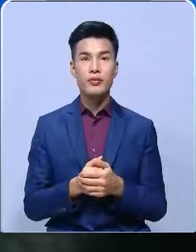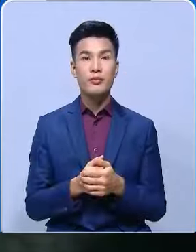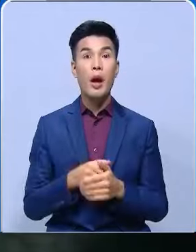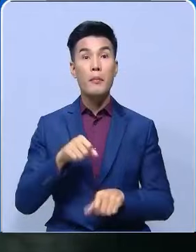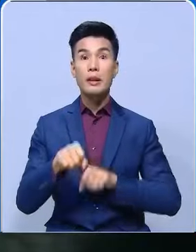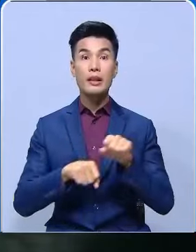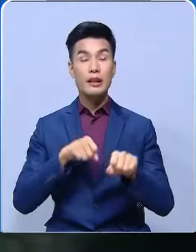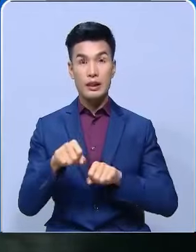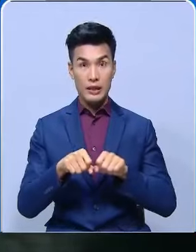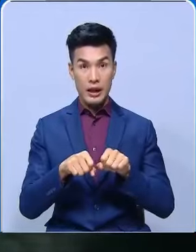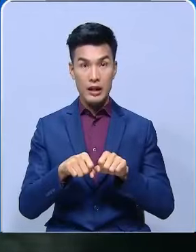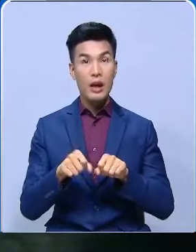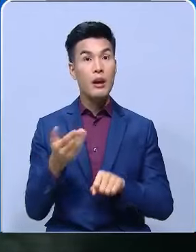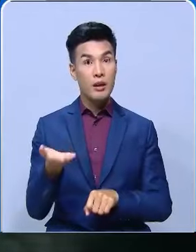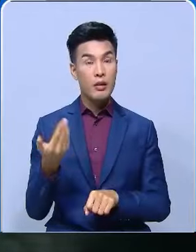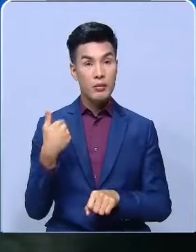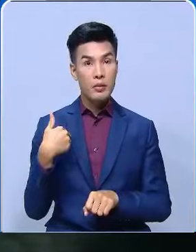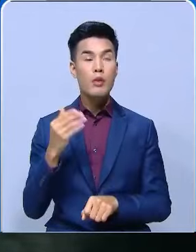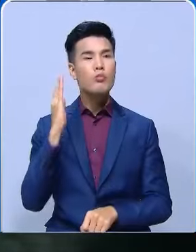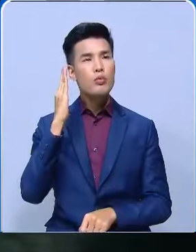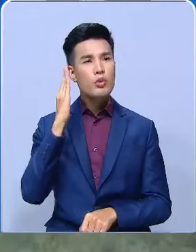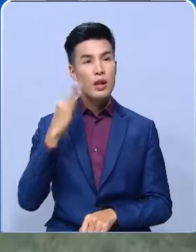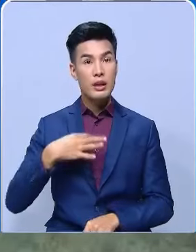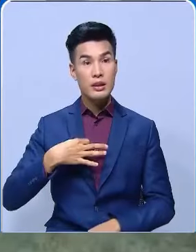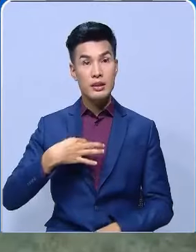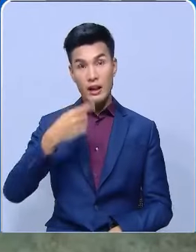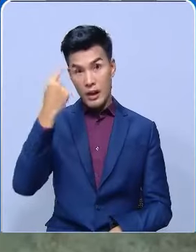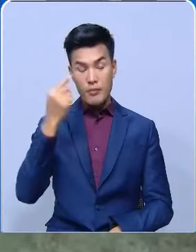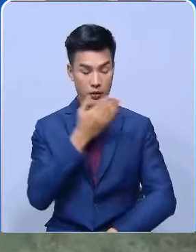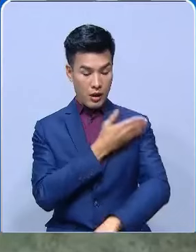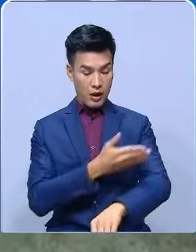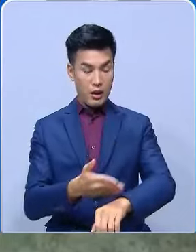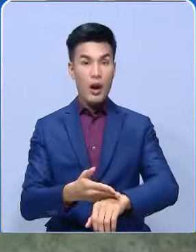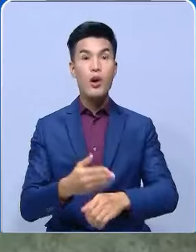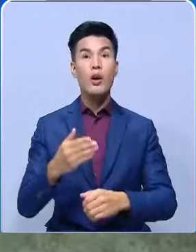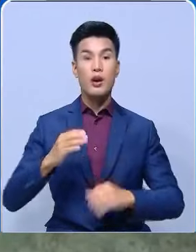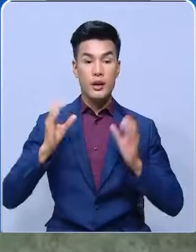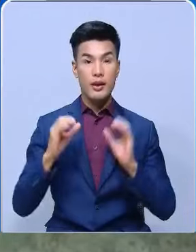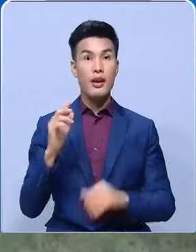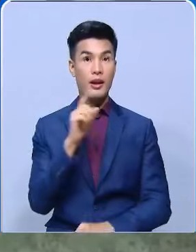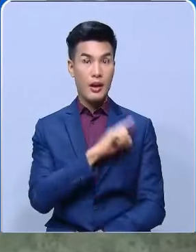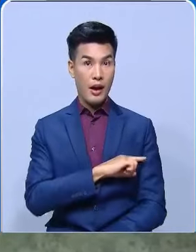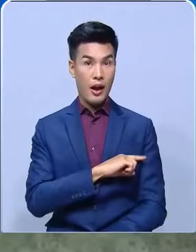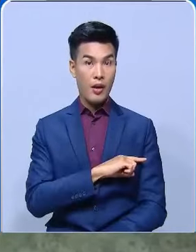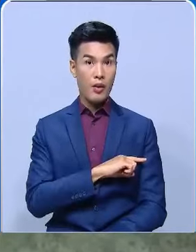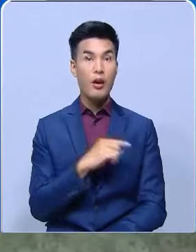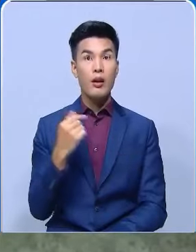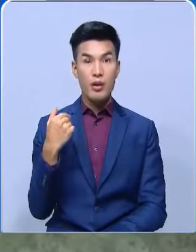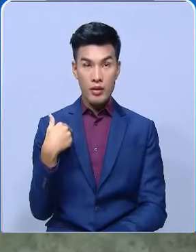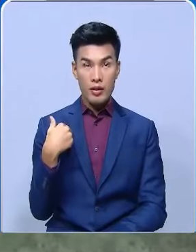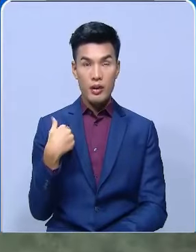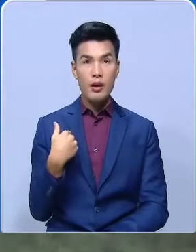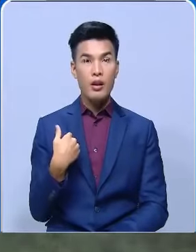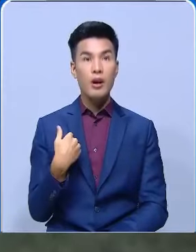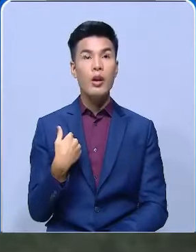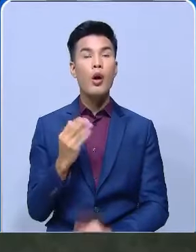มาเลยค่ะสำหรับผู้ก่อเหตุเป็นชายสวมเสื้อดำแขนยาวกางเกงสีขาวก็มาแบบนี้นะคะนั่นแล้วผู้เสีย